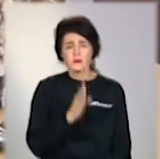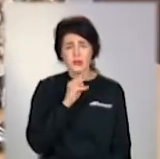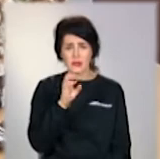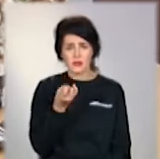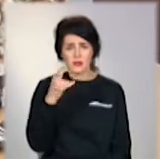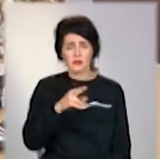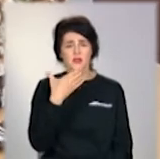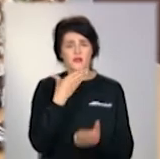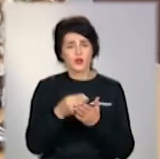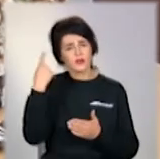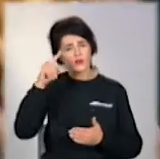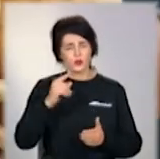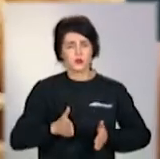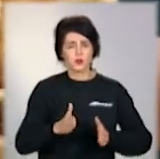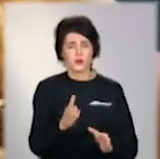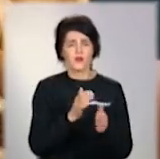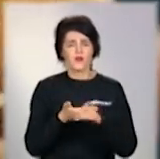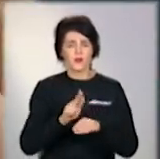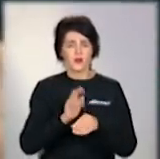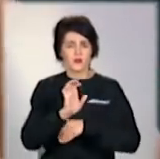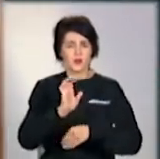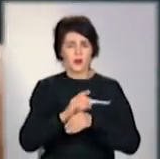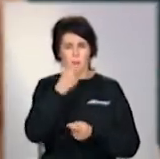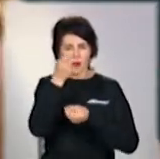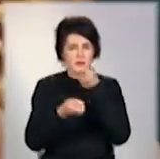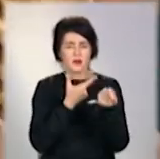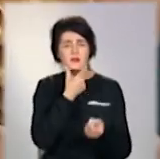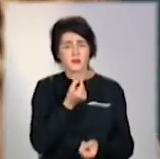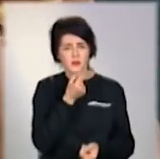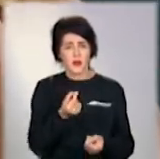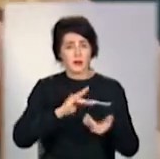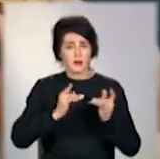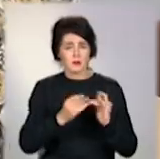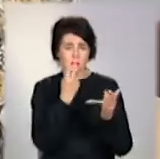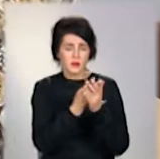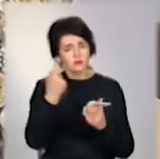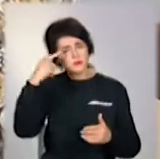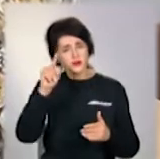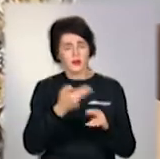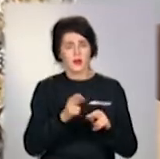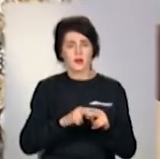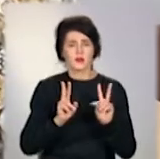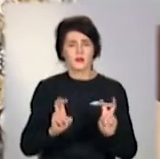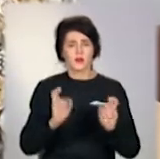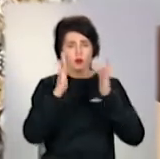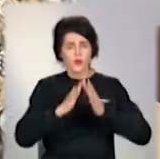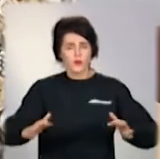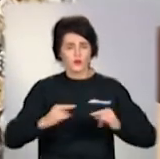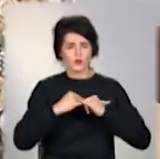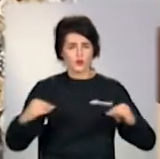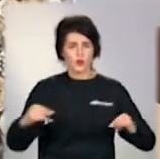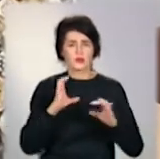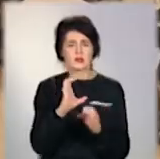її творчий шлях почався з виготовлення прикрас. Потім в інтернеті побачила ідею створення настільної ялинки з